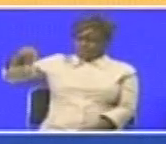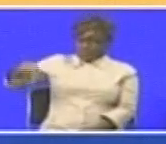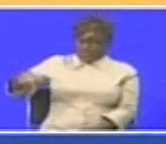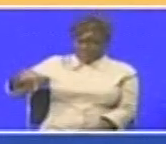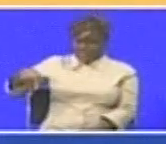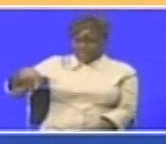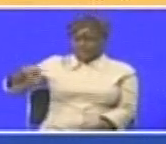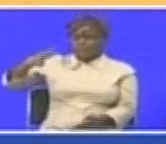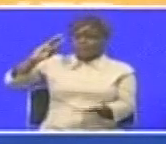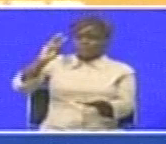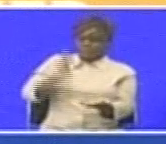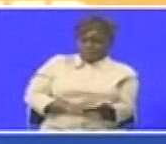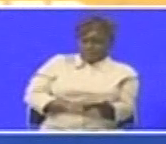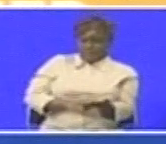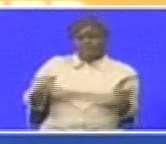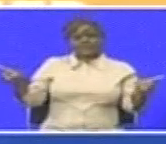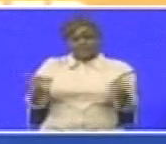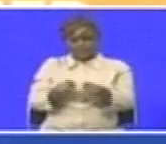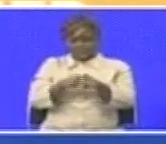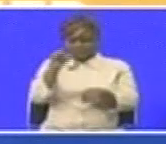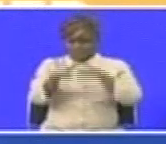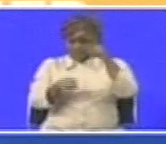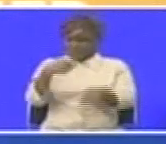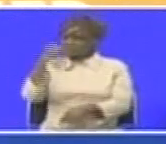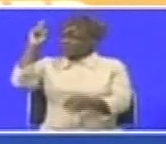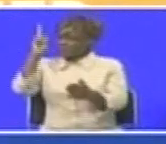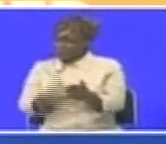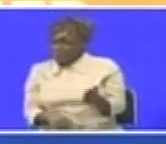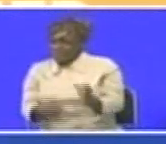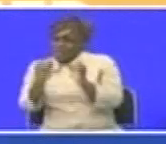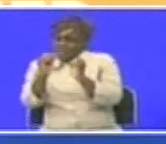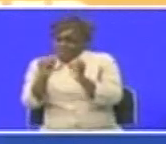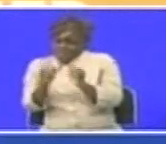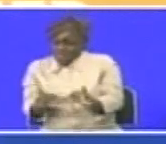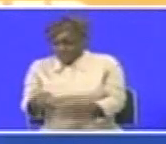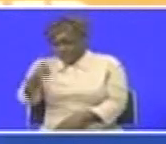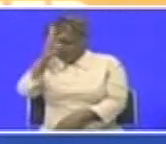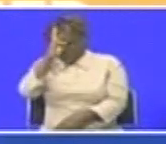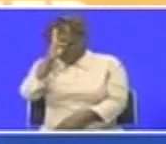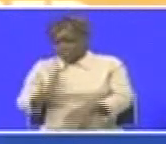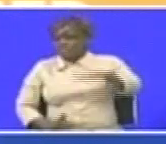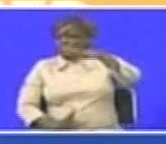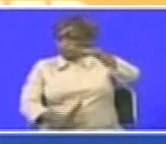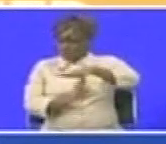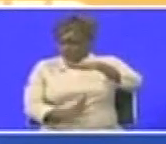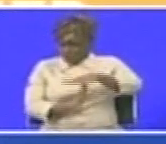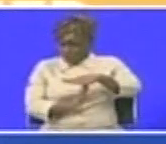Suna Mashariki Junet Mohammed naye alishtakiwa kwa kusema kuwa iwapo mkuu wa polisi Joseph